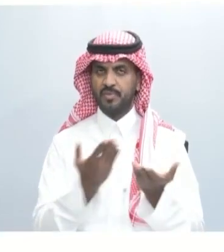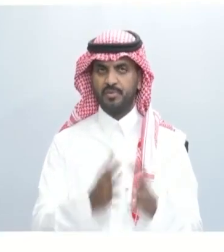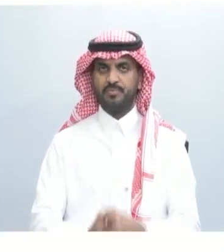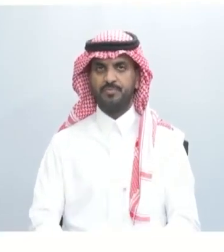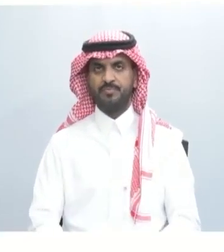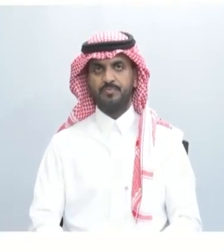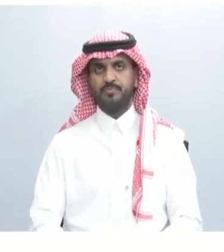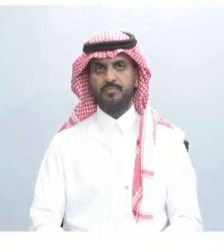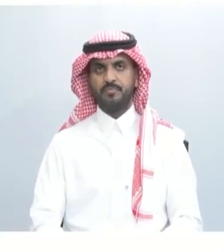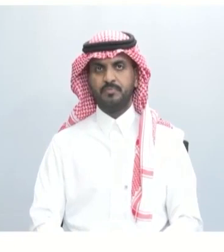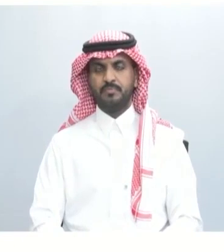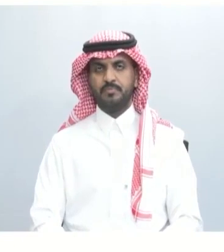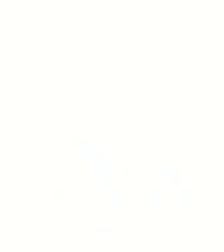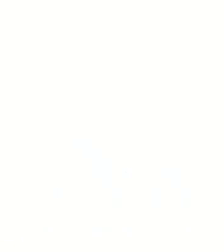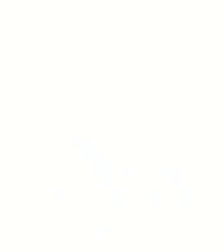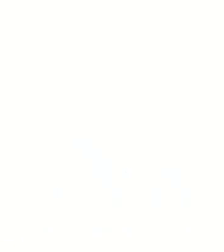يا مبدعين